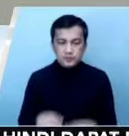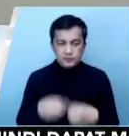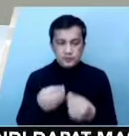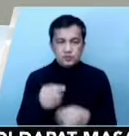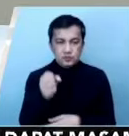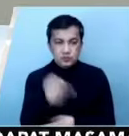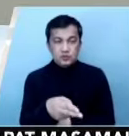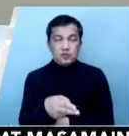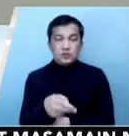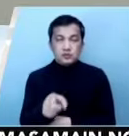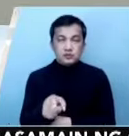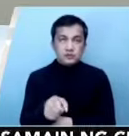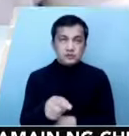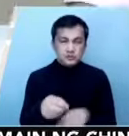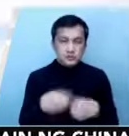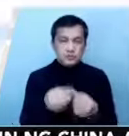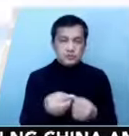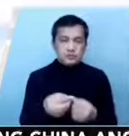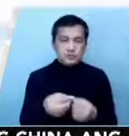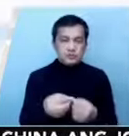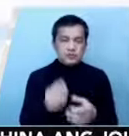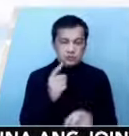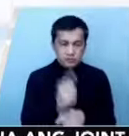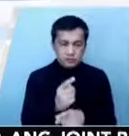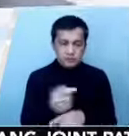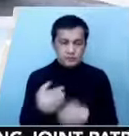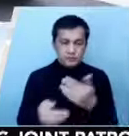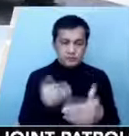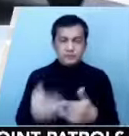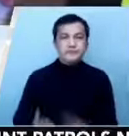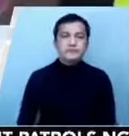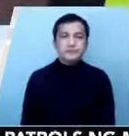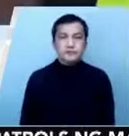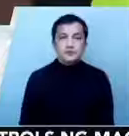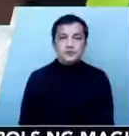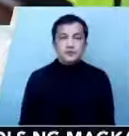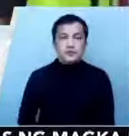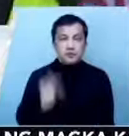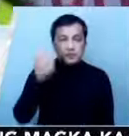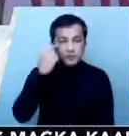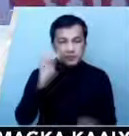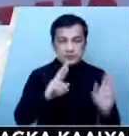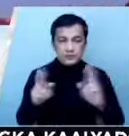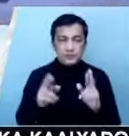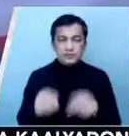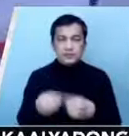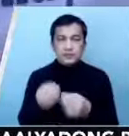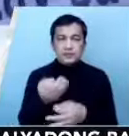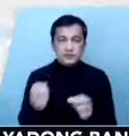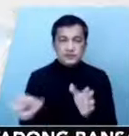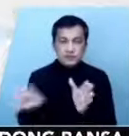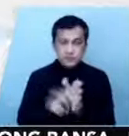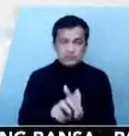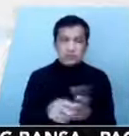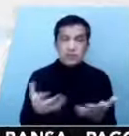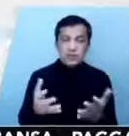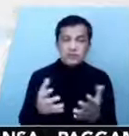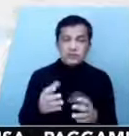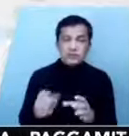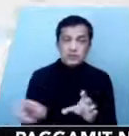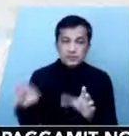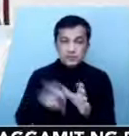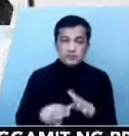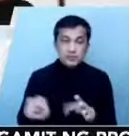at bibigyan naman daw ng due process. Handa naman ang gobyerno na magbigay ng libreng sakay kung walang masakyan sa Lunes. Ayon sa